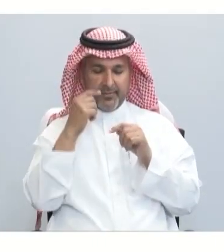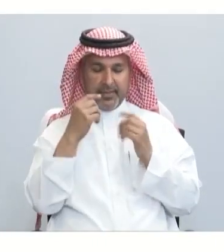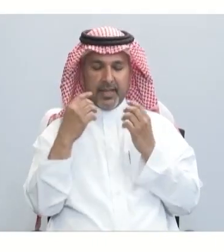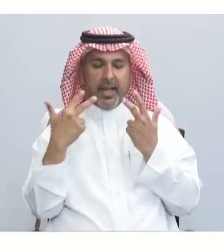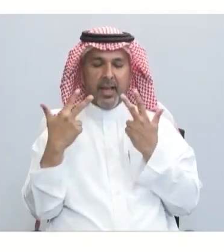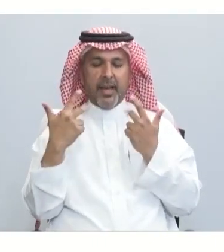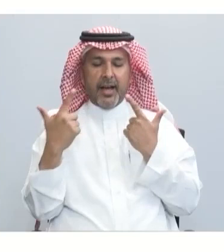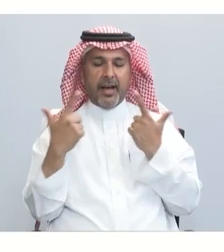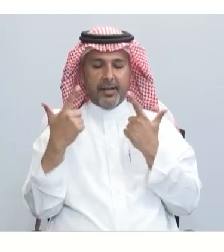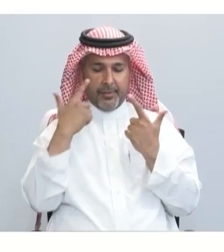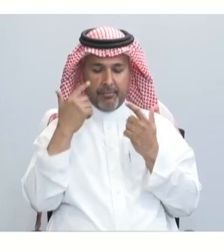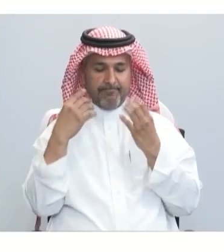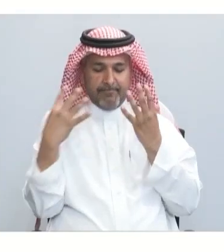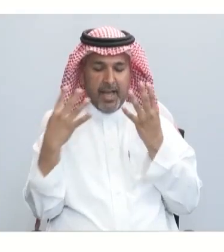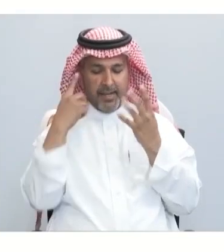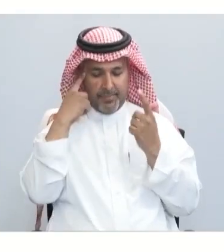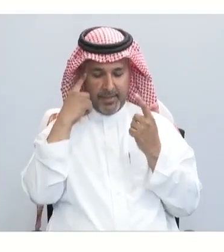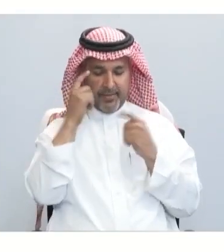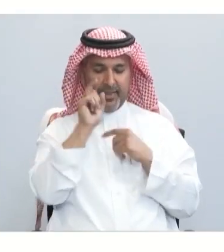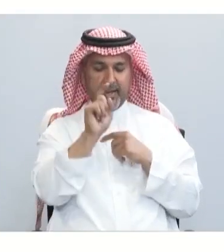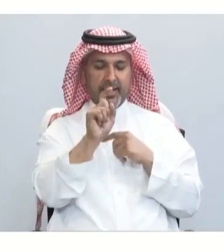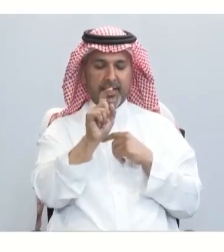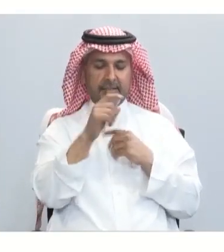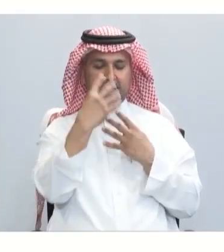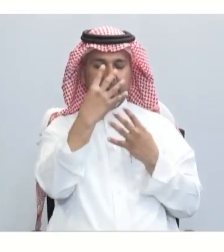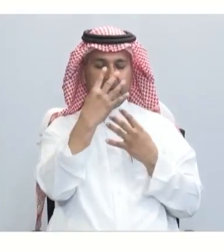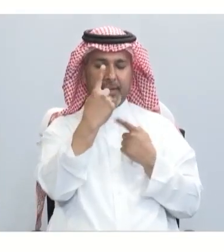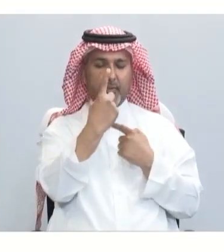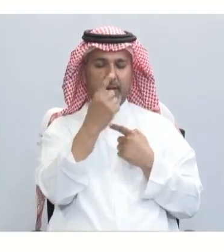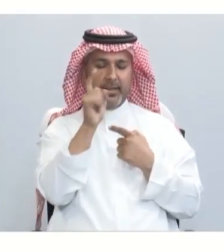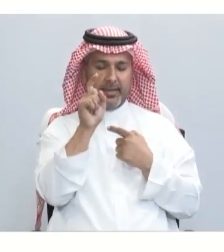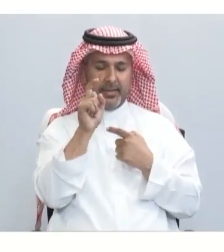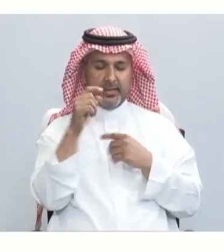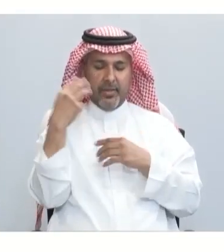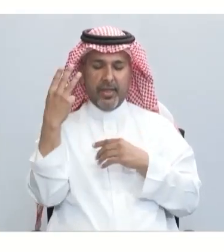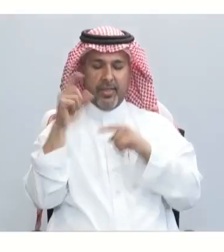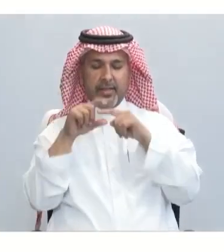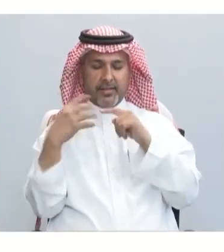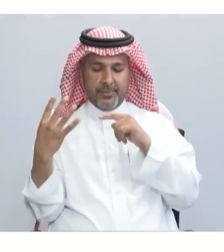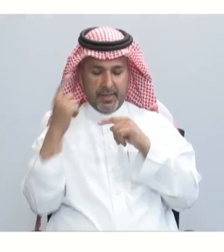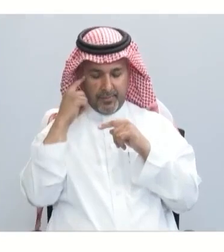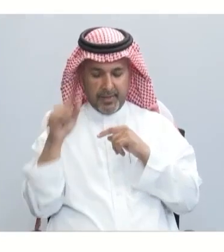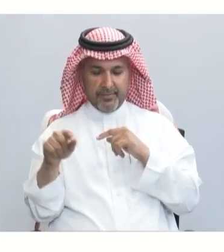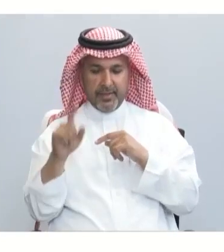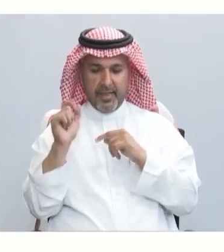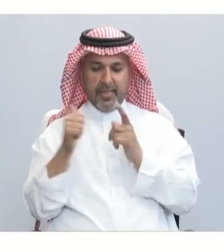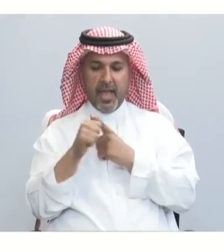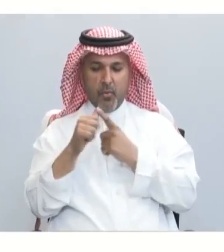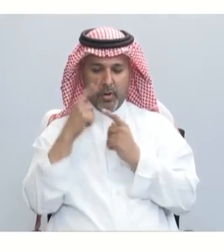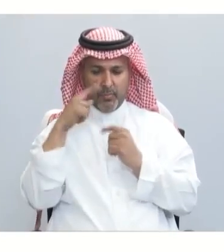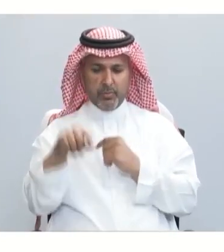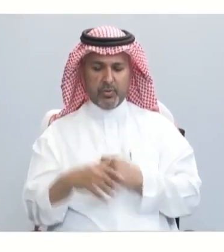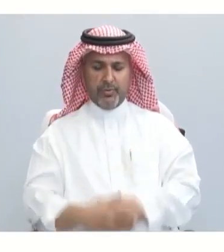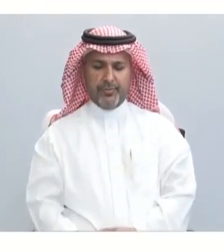الاول ناتي للمتباينه نفسها اللي هو جذر 4 اكس ناص 3 اصغر من 5 ونحلها